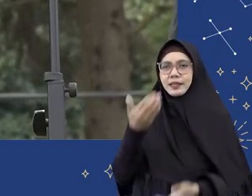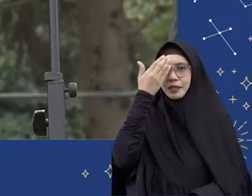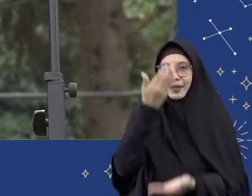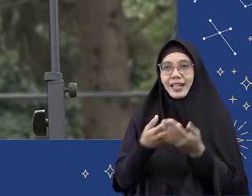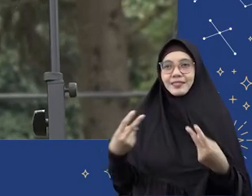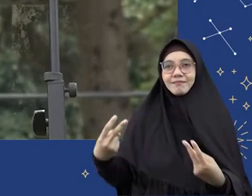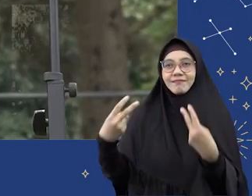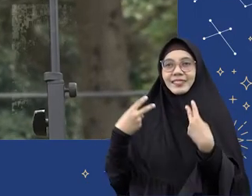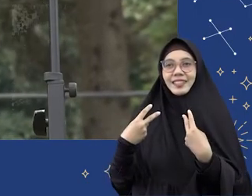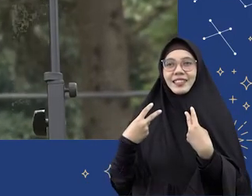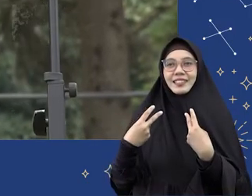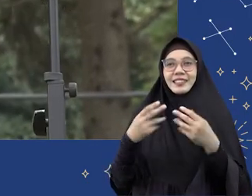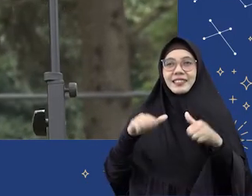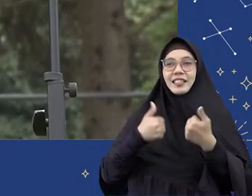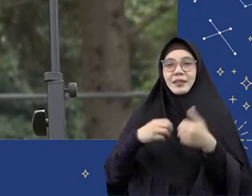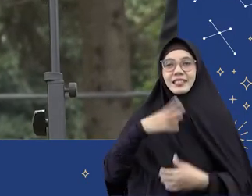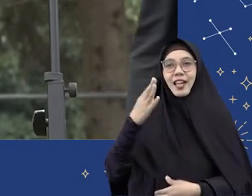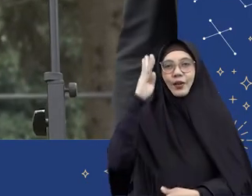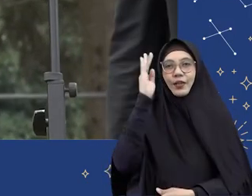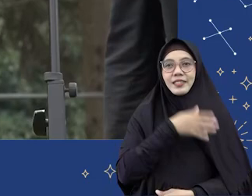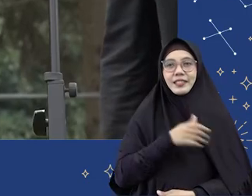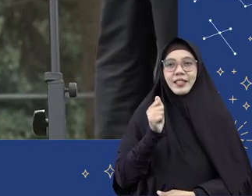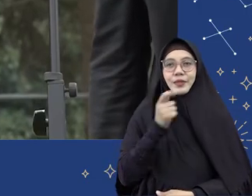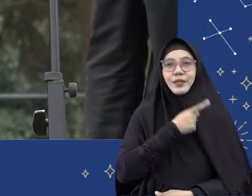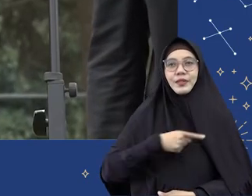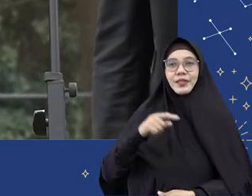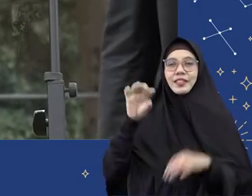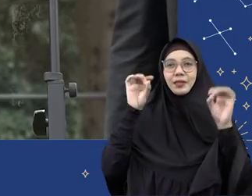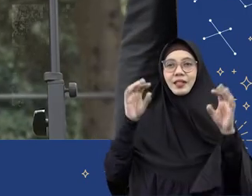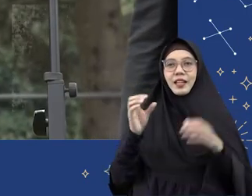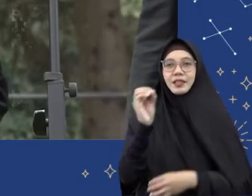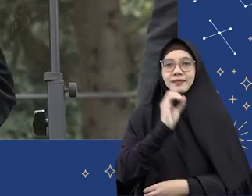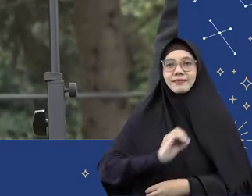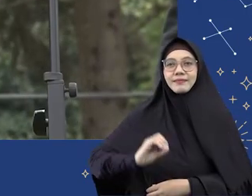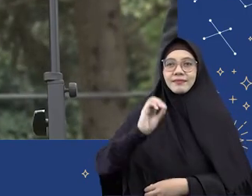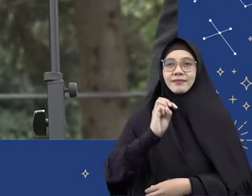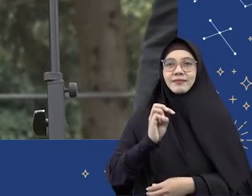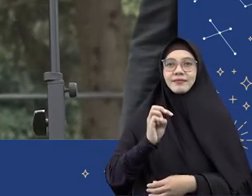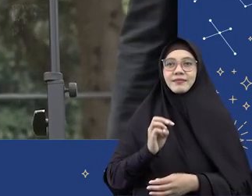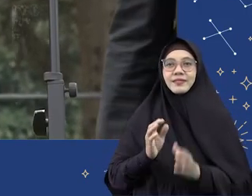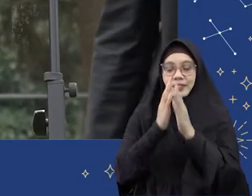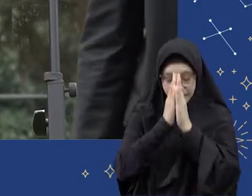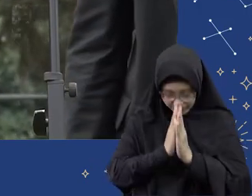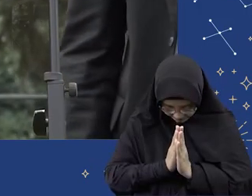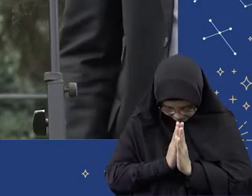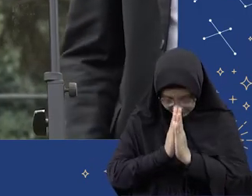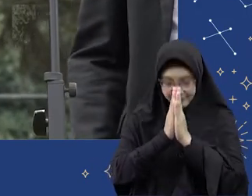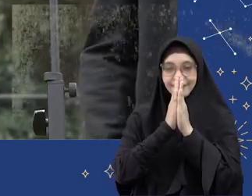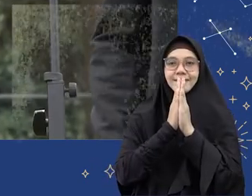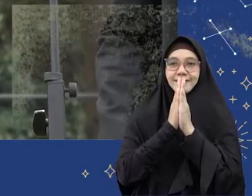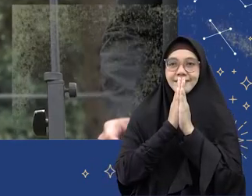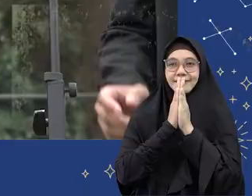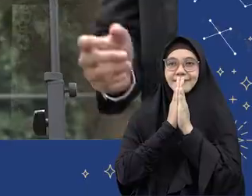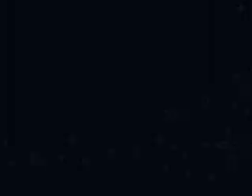atas perhatian hadirin Selamat siang wassalamualaikum warahmatullahi wabarakatuh Om Shanti Shanti Shanti Om nama budaya